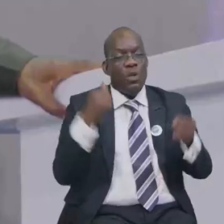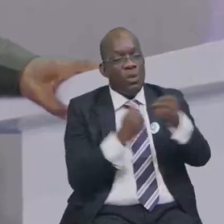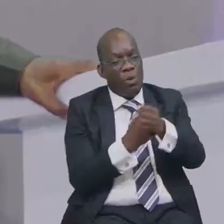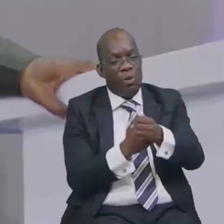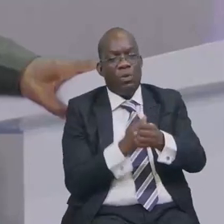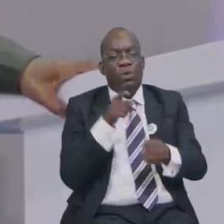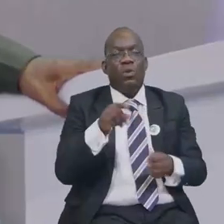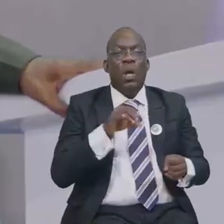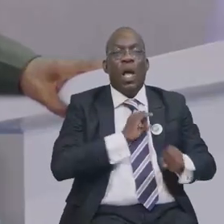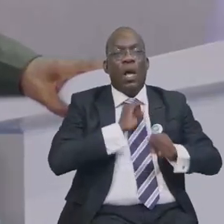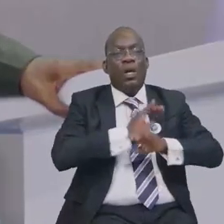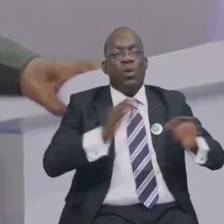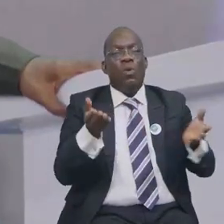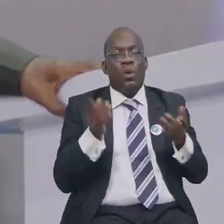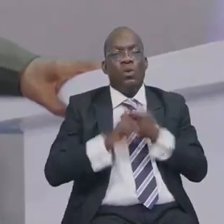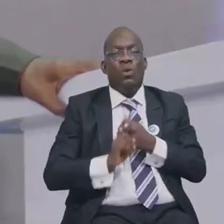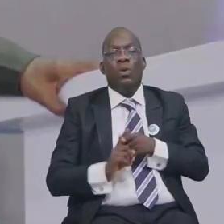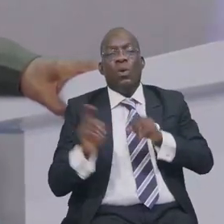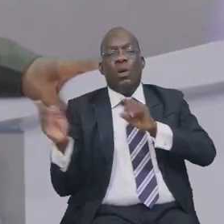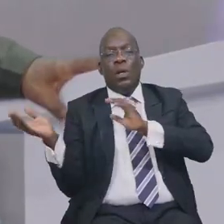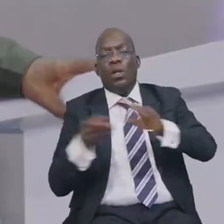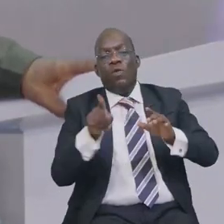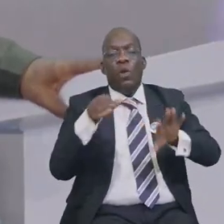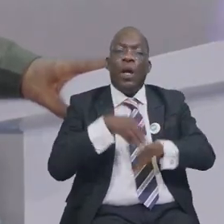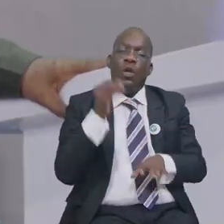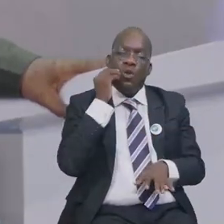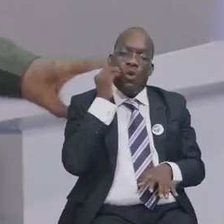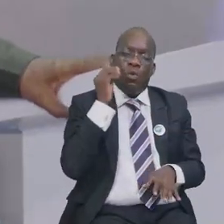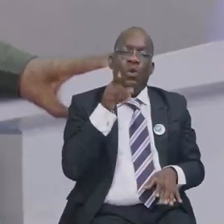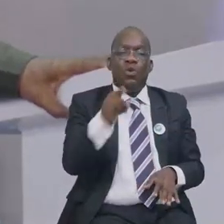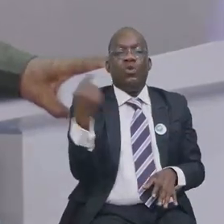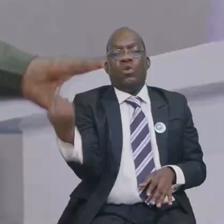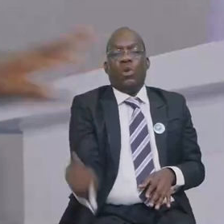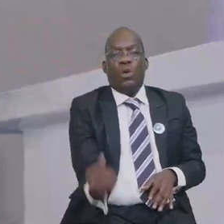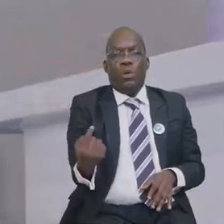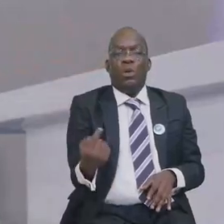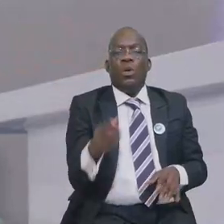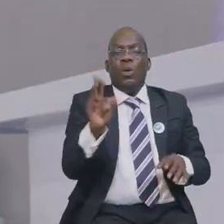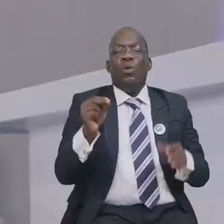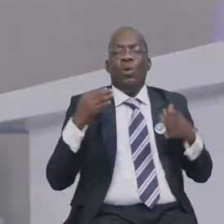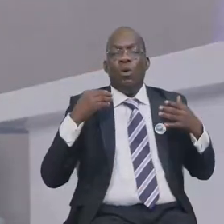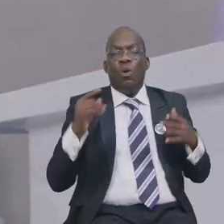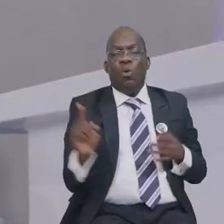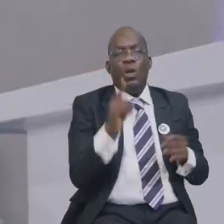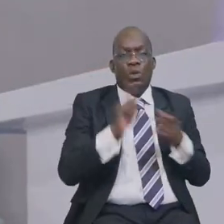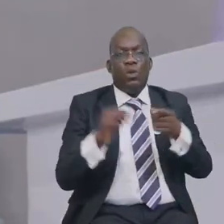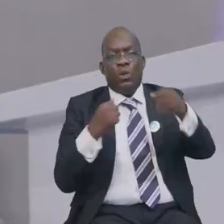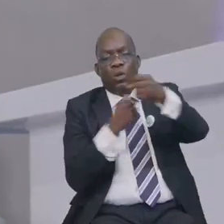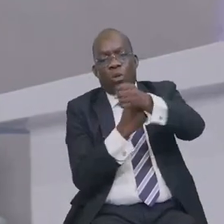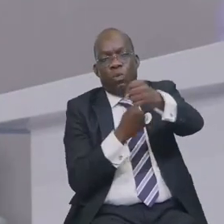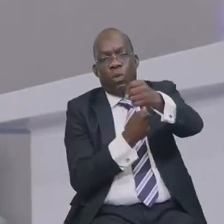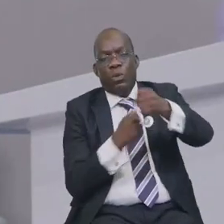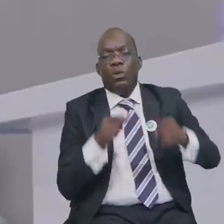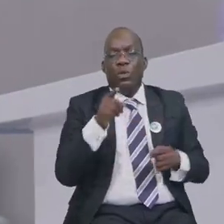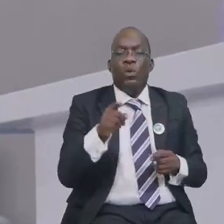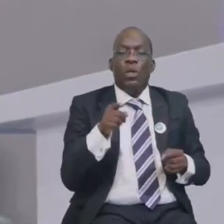malade comme ça. Toi seul. Et personne pour prendre soin de toi. Alors elle s'est débrouillée pour venir.